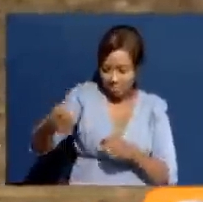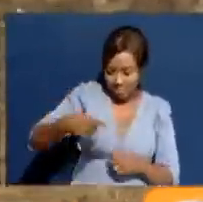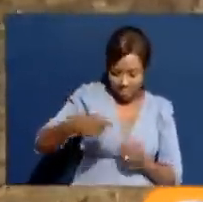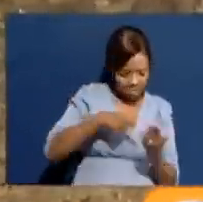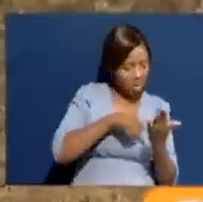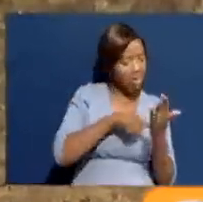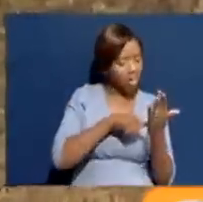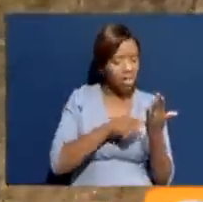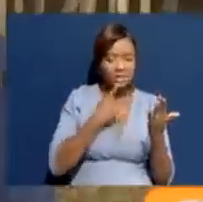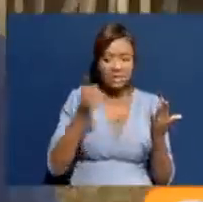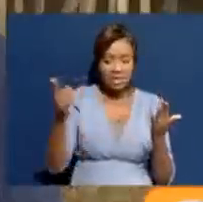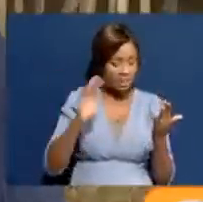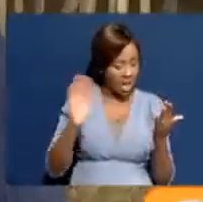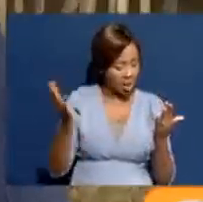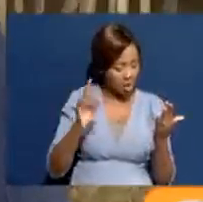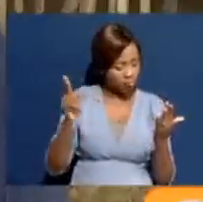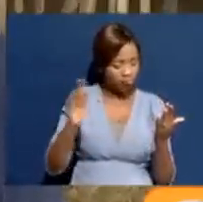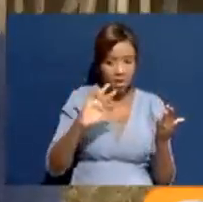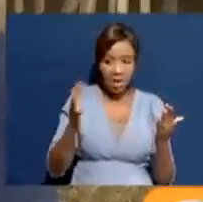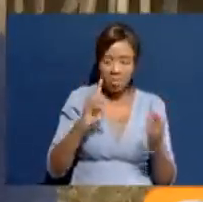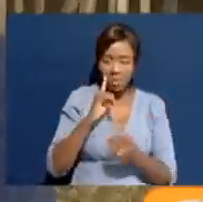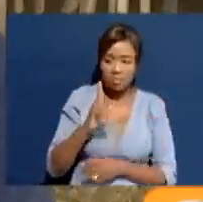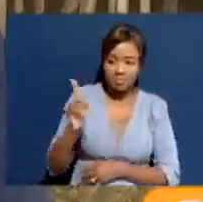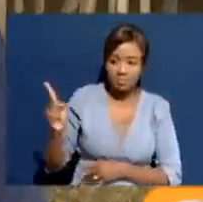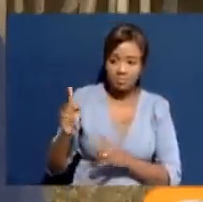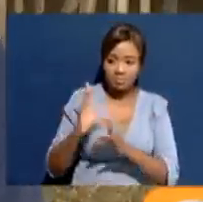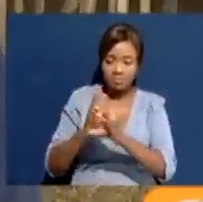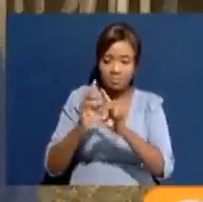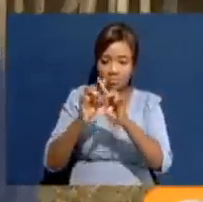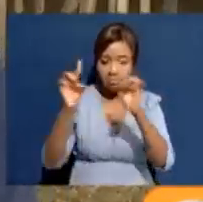nzima kuhusu ng'ombe hawa. This box has an